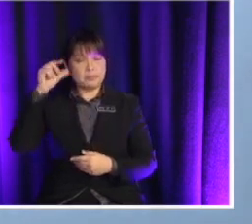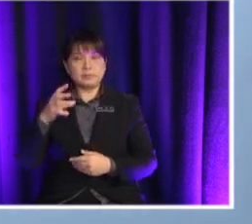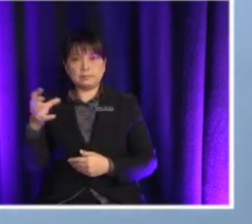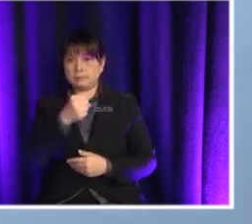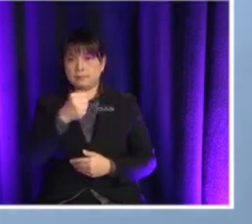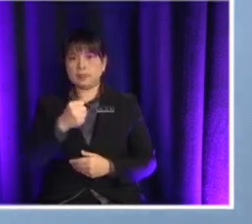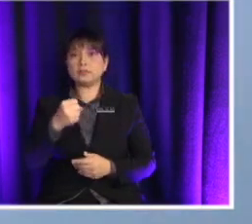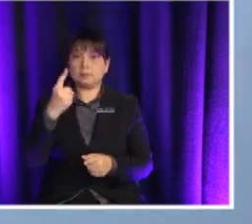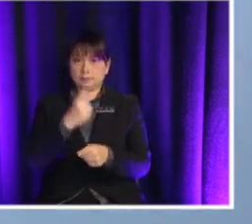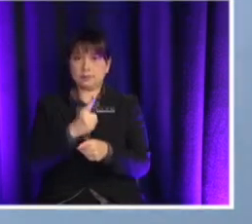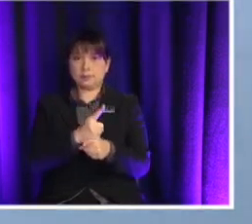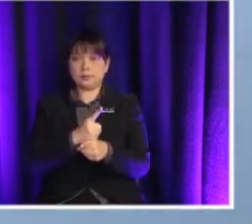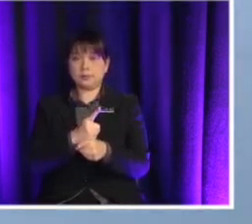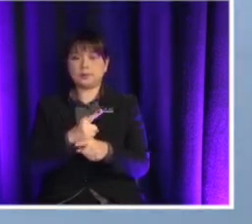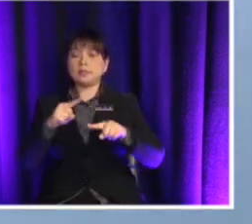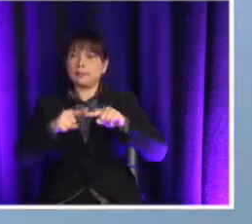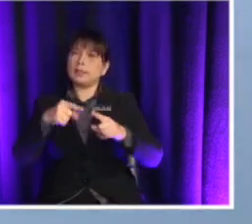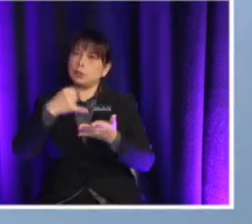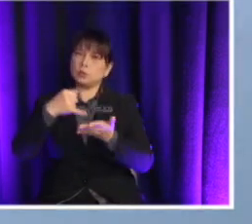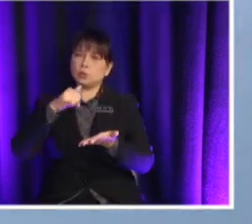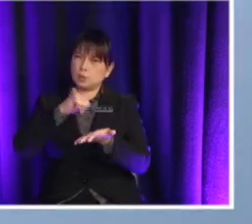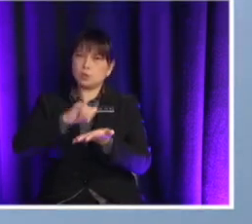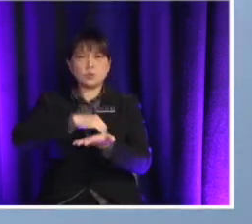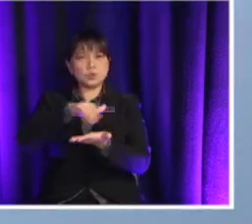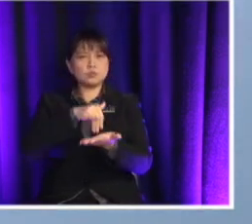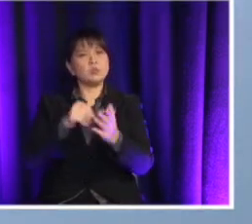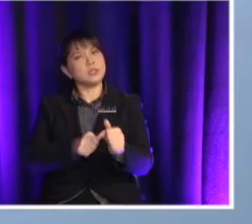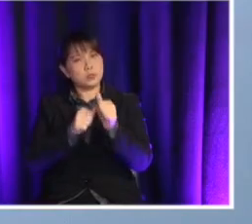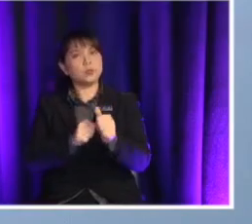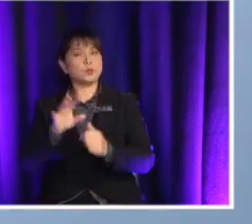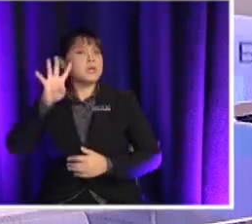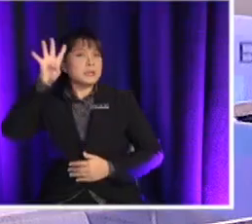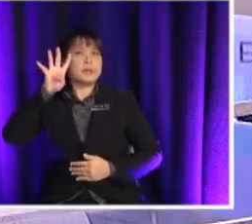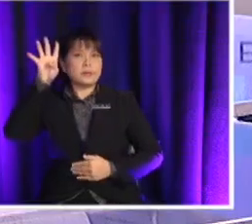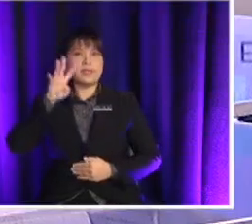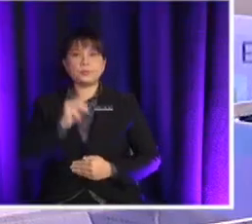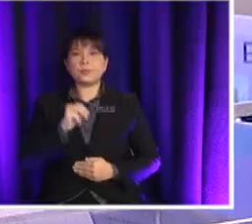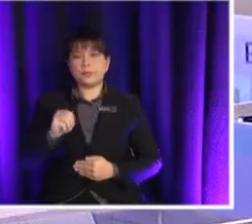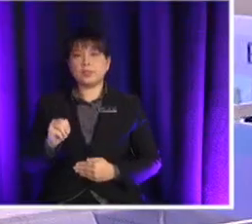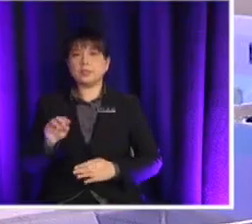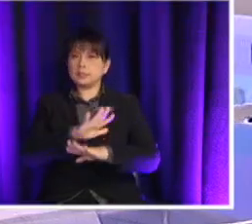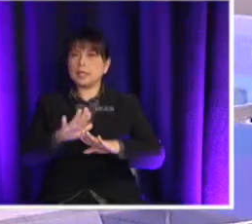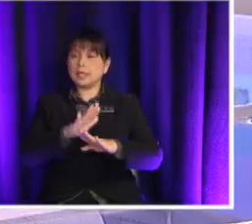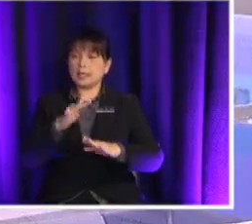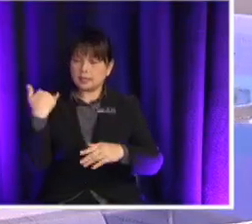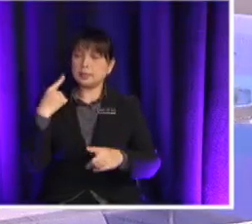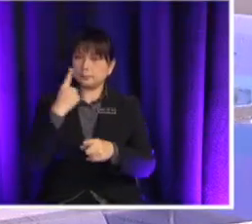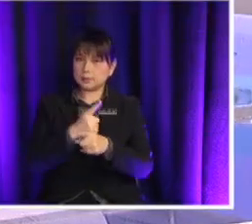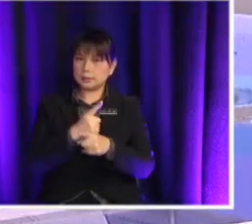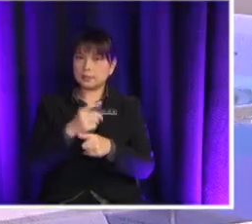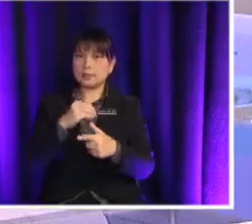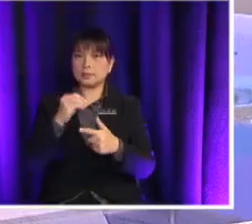ikut kreativiti murid-murid. Kalau dia nak pegang macam ni, dia nak sambung ataupun dia nak ikut kreativiti. Tak ada benar, tak ada yang salah, tak ada yang